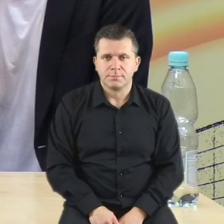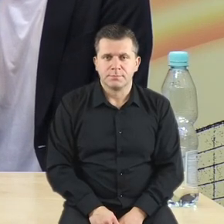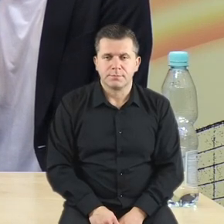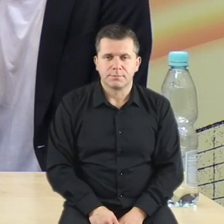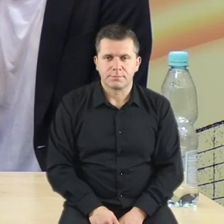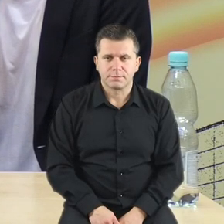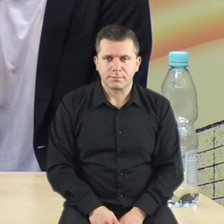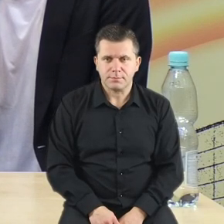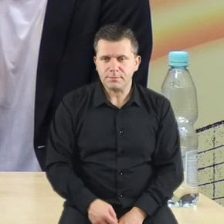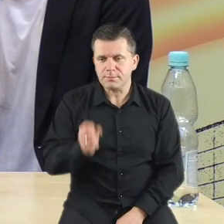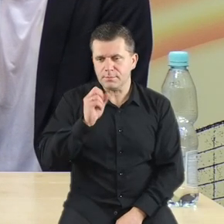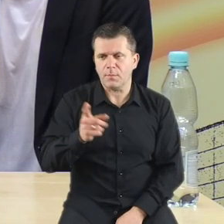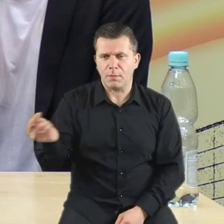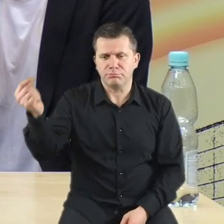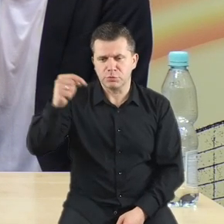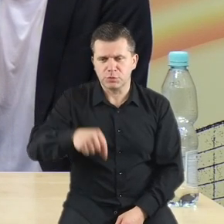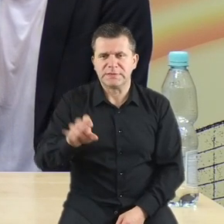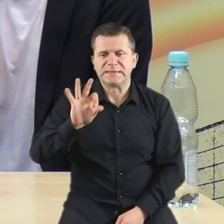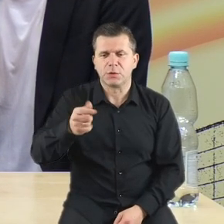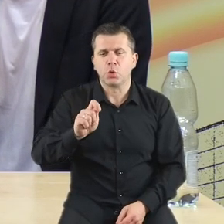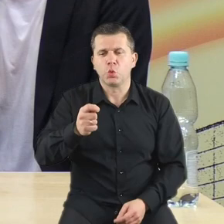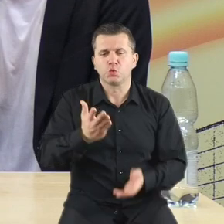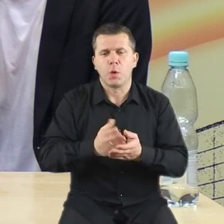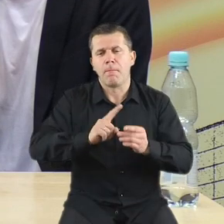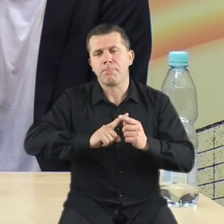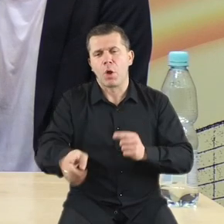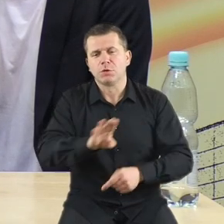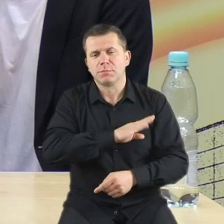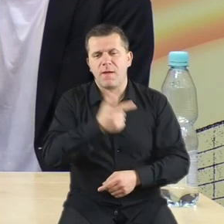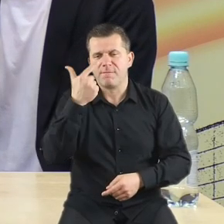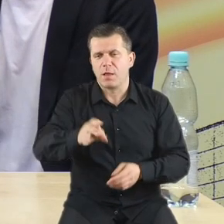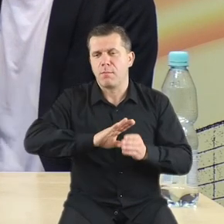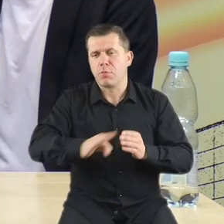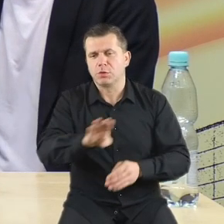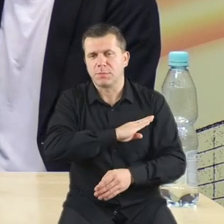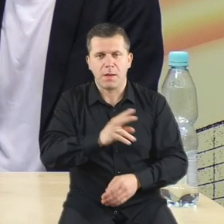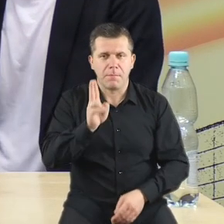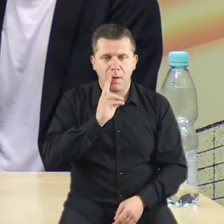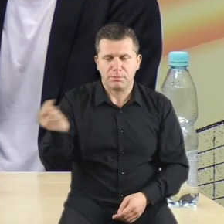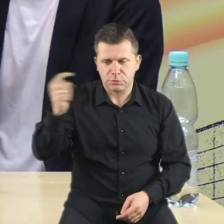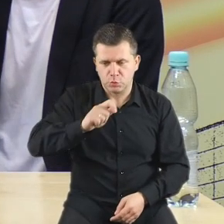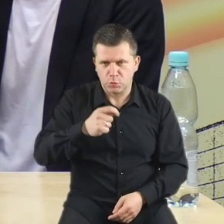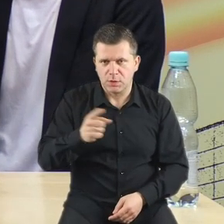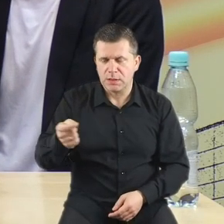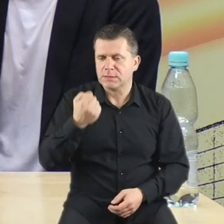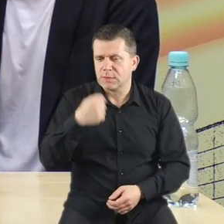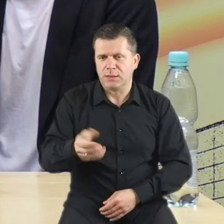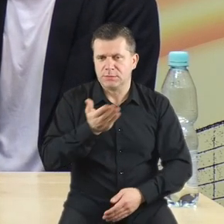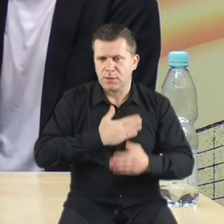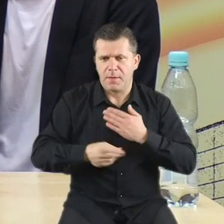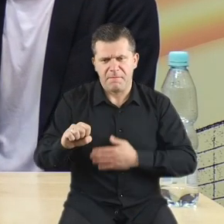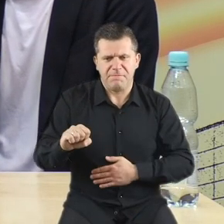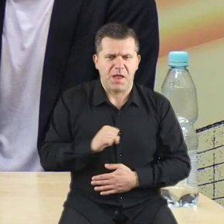Tak, on przyszedł do nas, ten syn, po klucze, że po śmierci mamy, 2 tygodnie po śmierci mamy. No i powiedział mi, że strasznie cierpi. No, bardzo fajny facet,